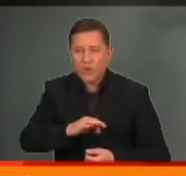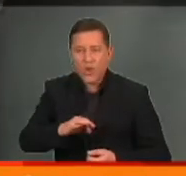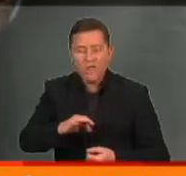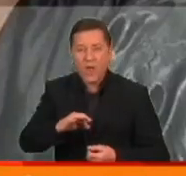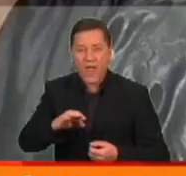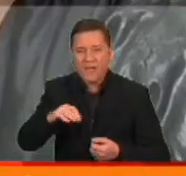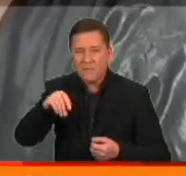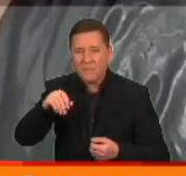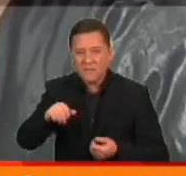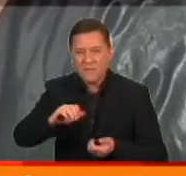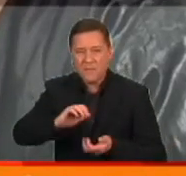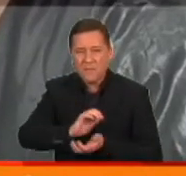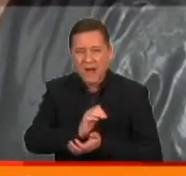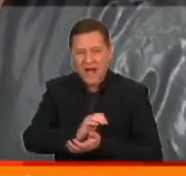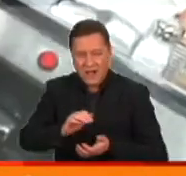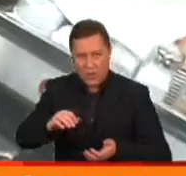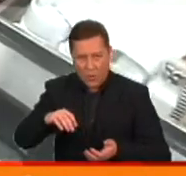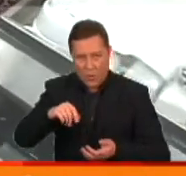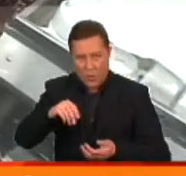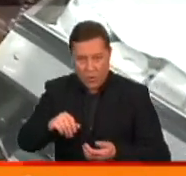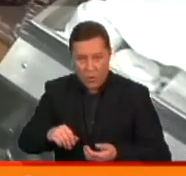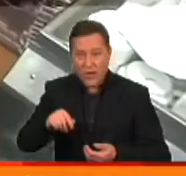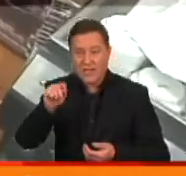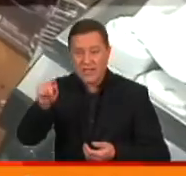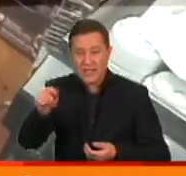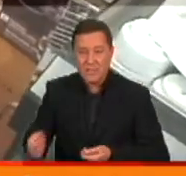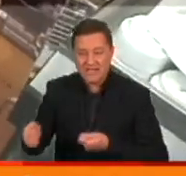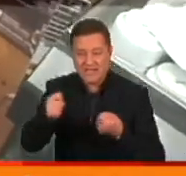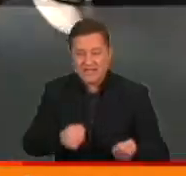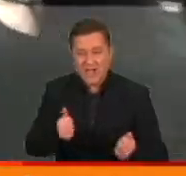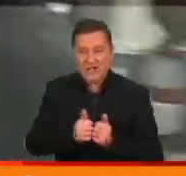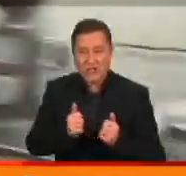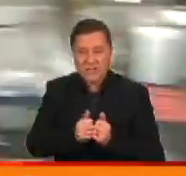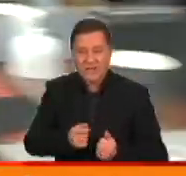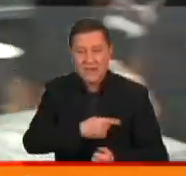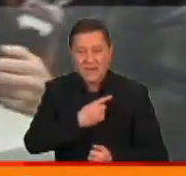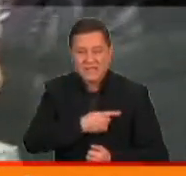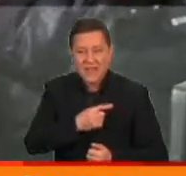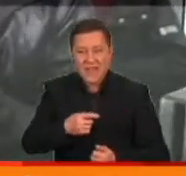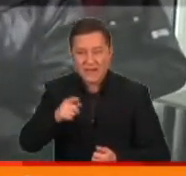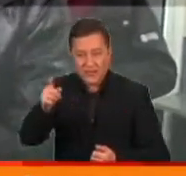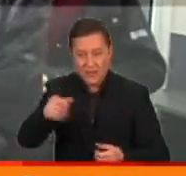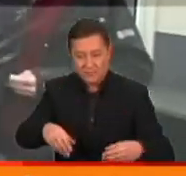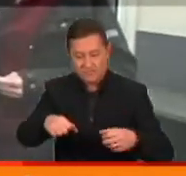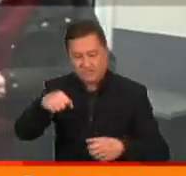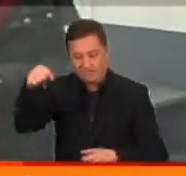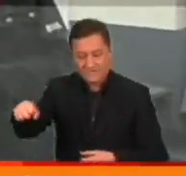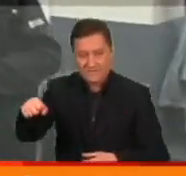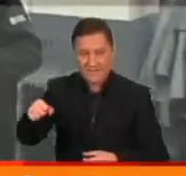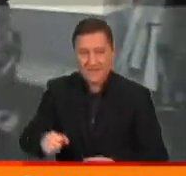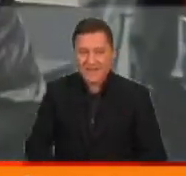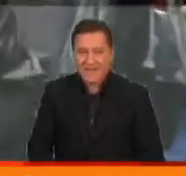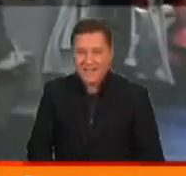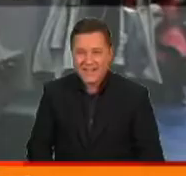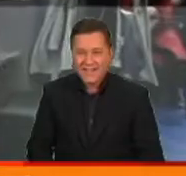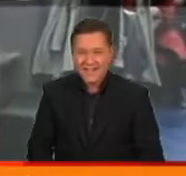зерна, а відпрацьовану макуху. Її хлопцеві постачає сусідня з майстерною кав'ярня. Дякую дуже.